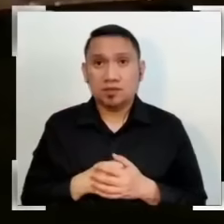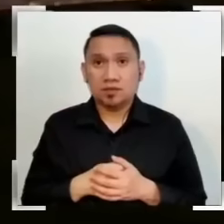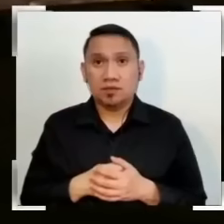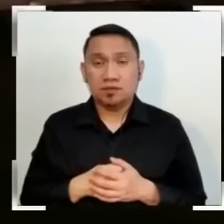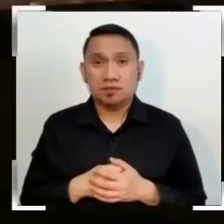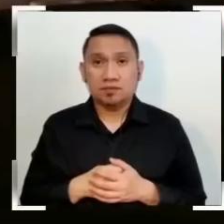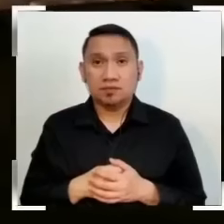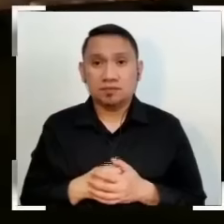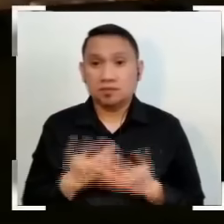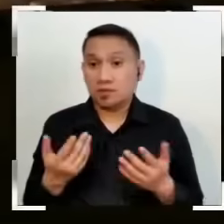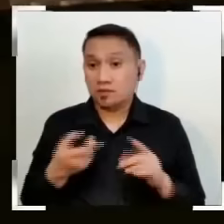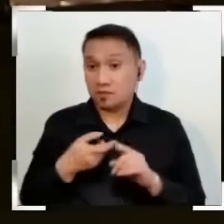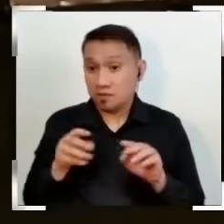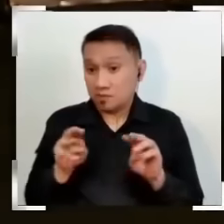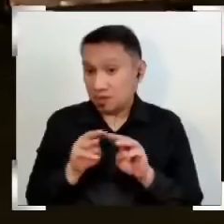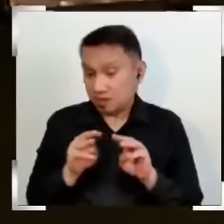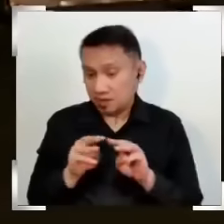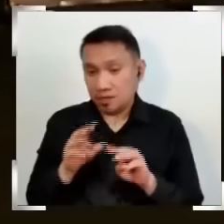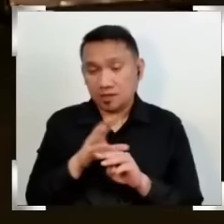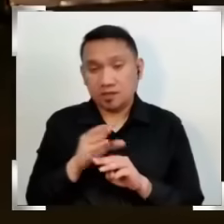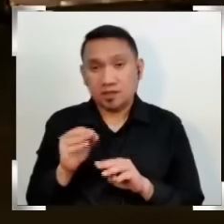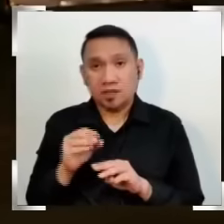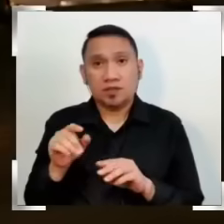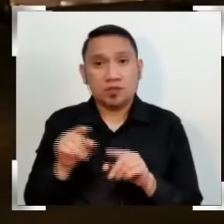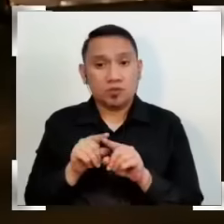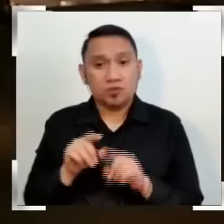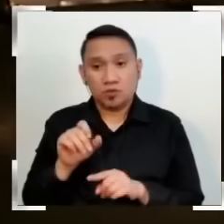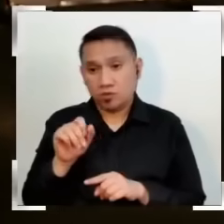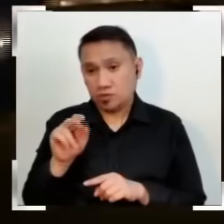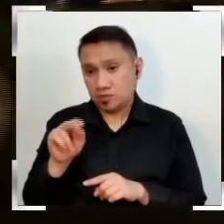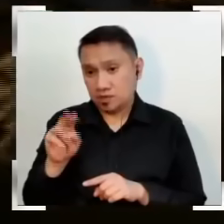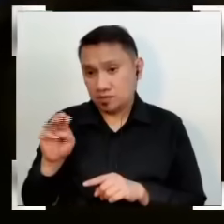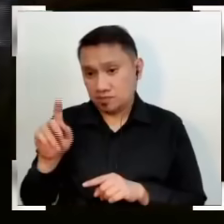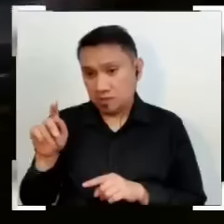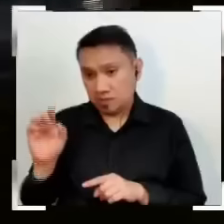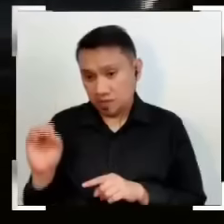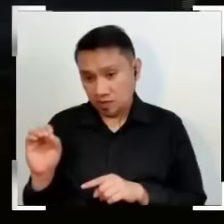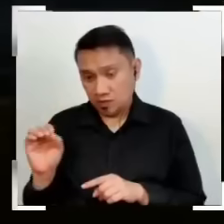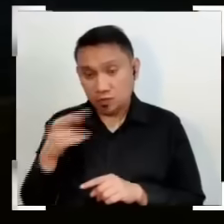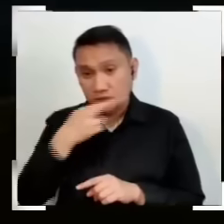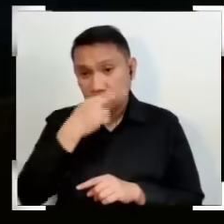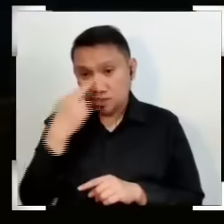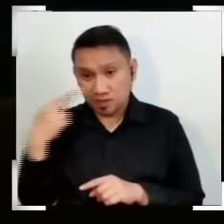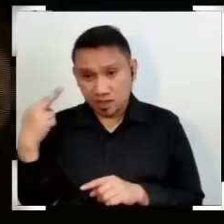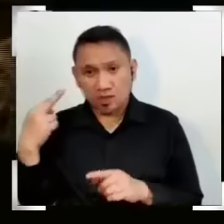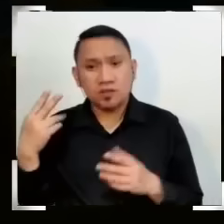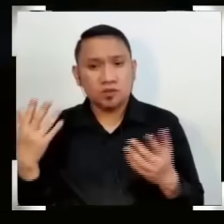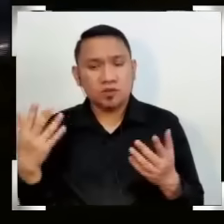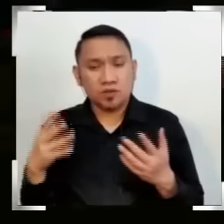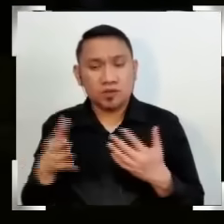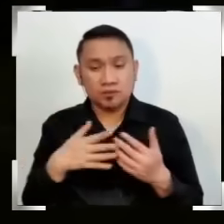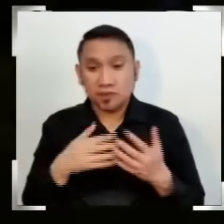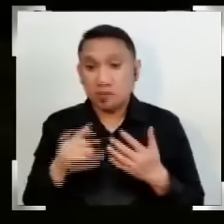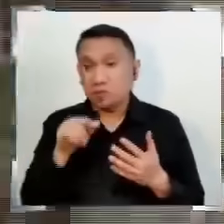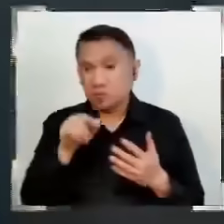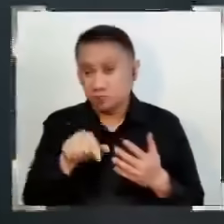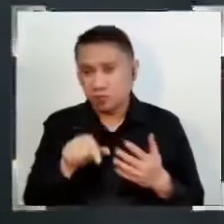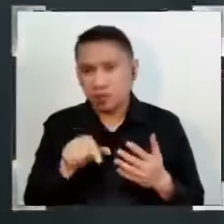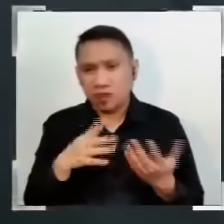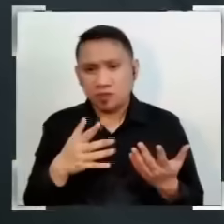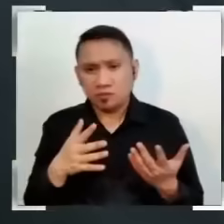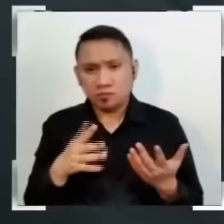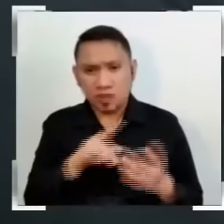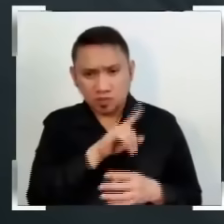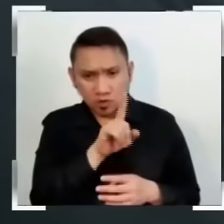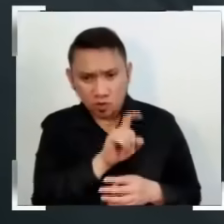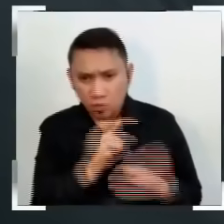ng Marikina at saka ng San Mateo Rizal. Pinaalam pa natin kung saan nila saan ang gagaling yung droga na pinagkukuhanan nila.